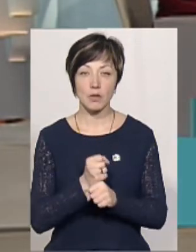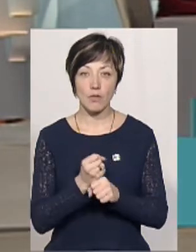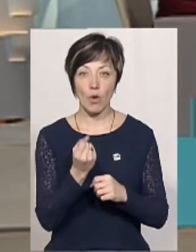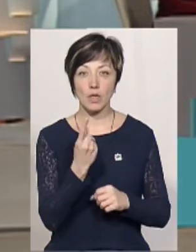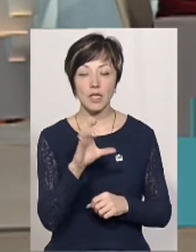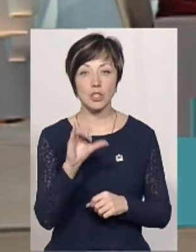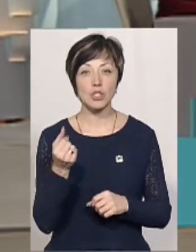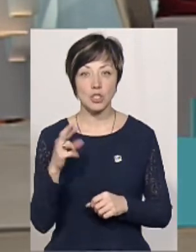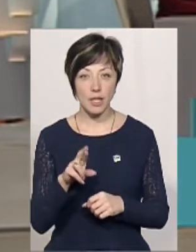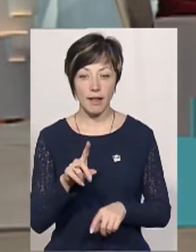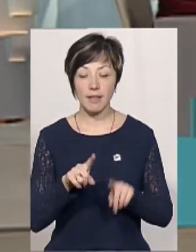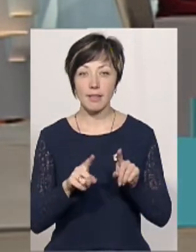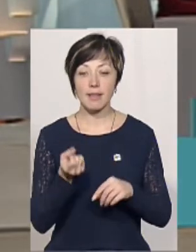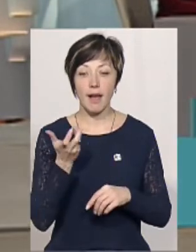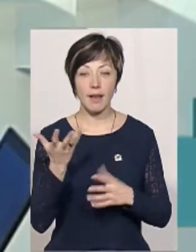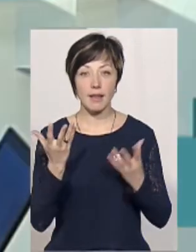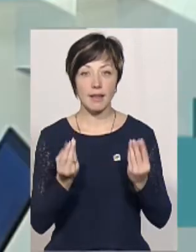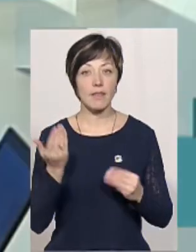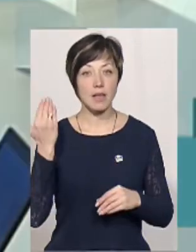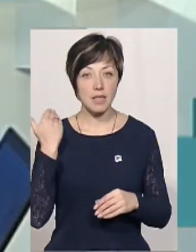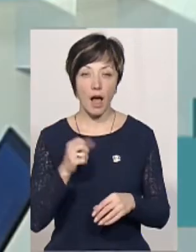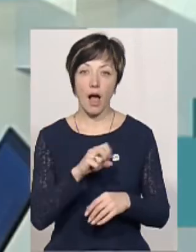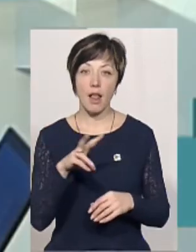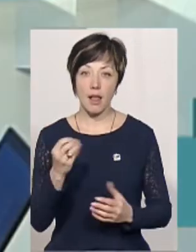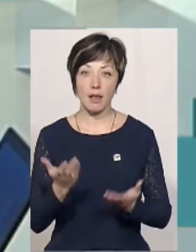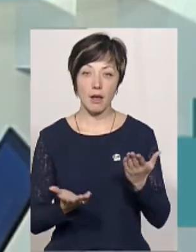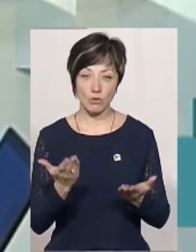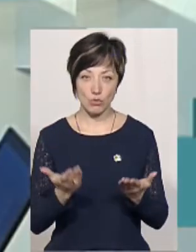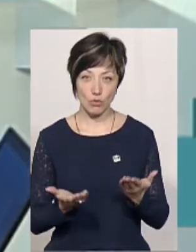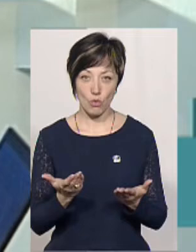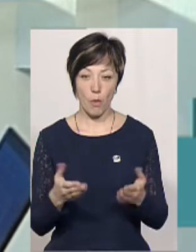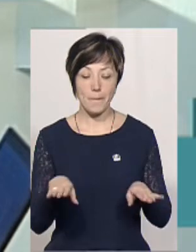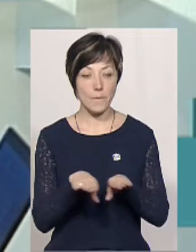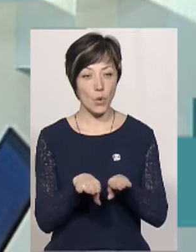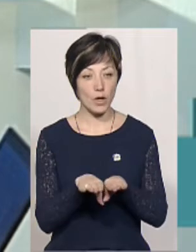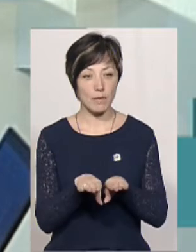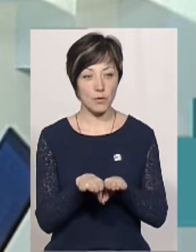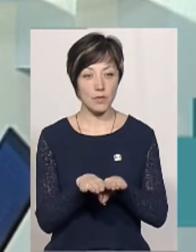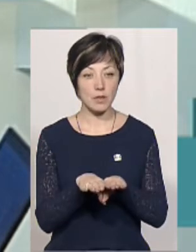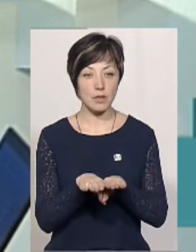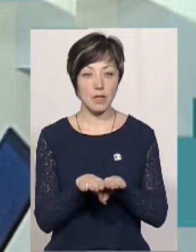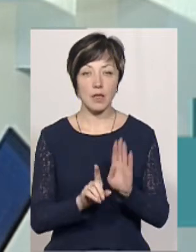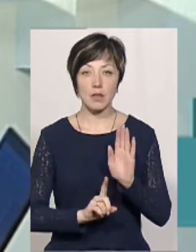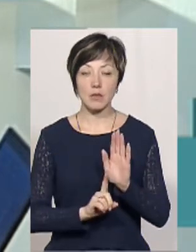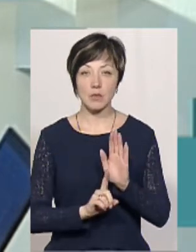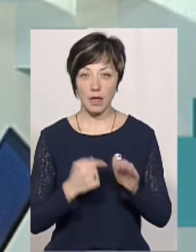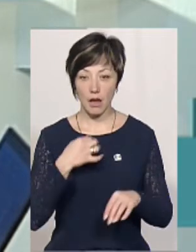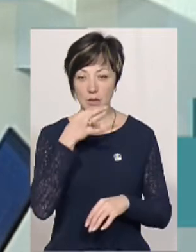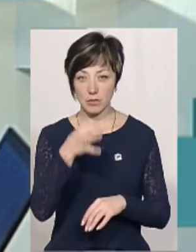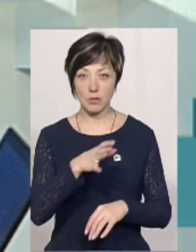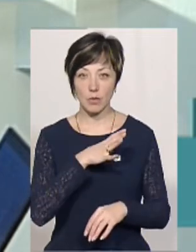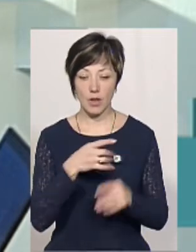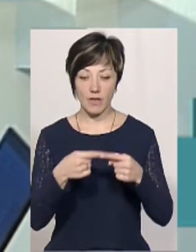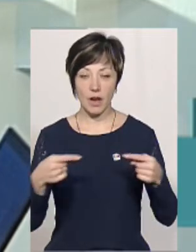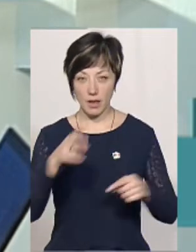тільки 11 січня, тобто декілька днів назад. Але якщо порівнювати, як я говорила на початку, що вже в ряді